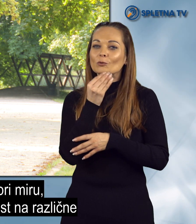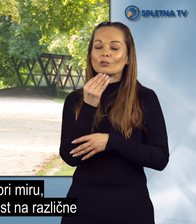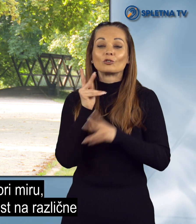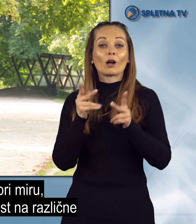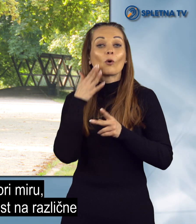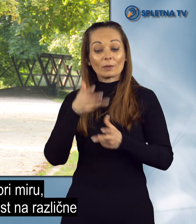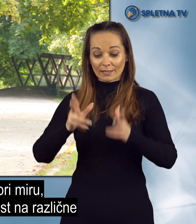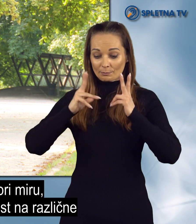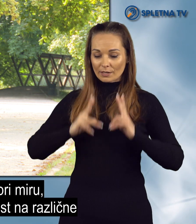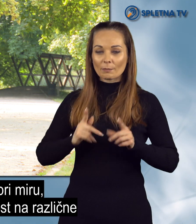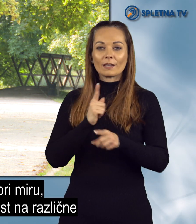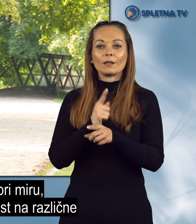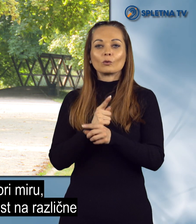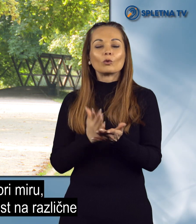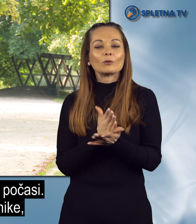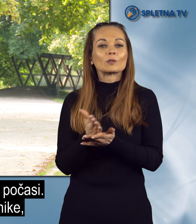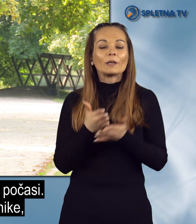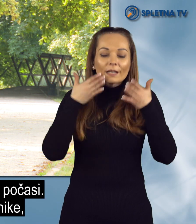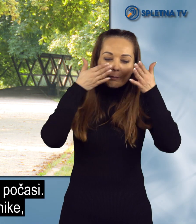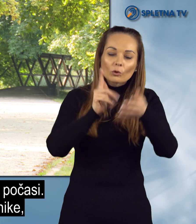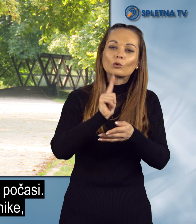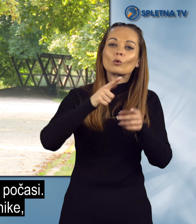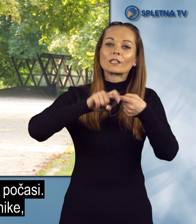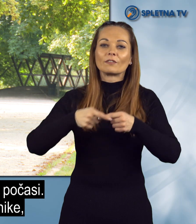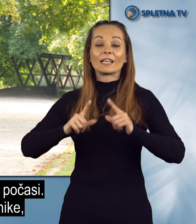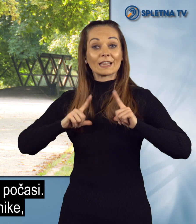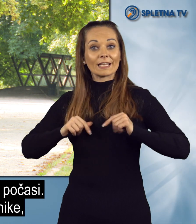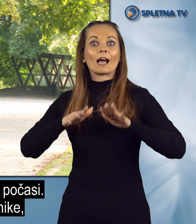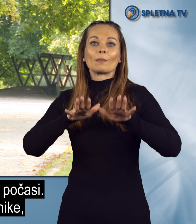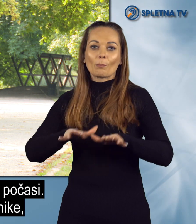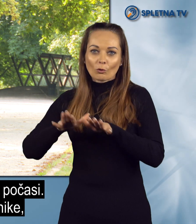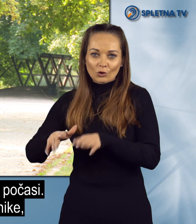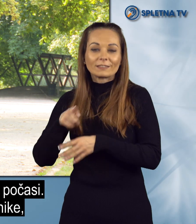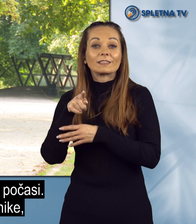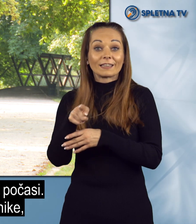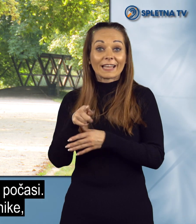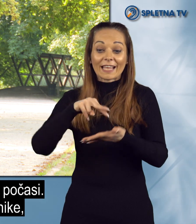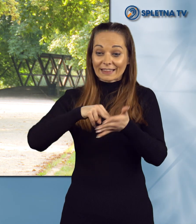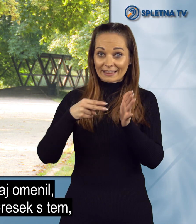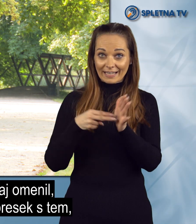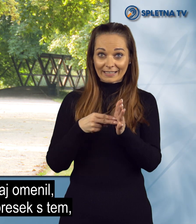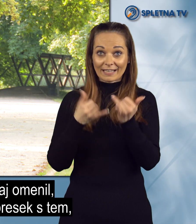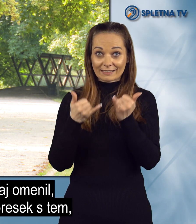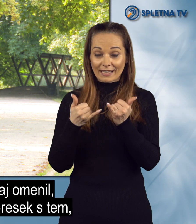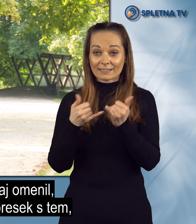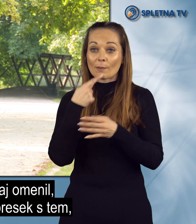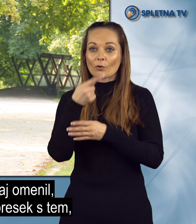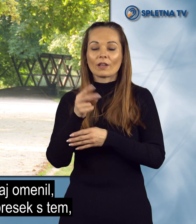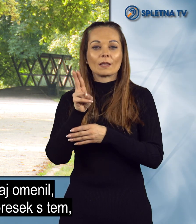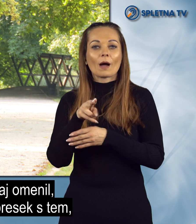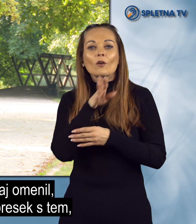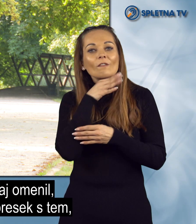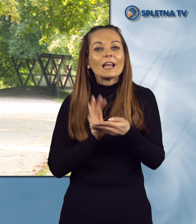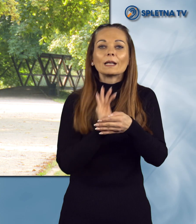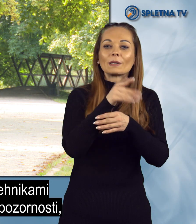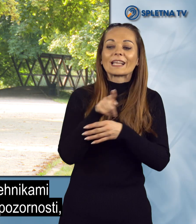pri miru, usmerjati pač pozornost na različne stvari, dihati počasi in te tehnike, ki sem jih zdaj omenil, imajo zelo velik presek